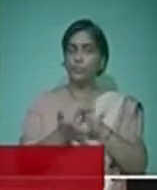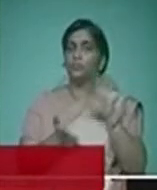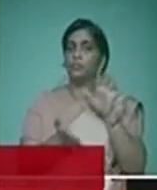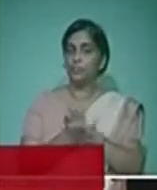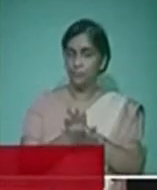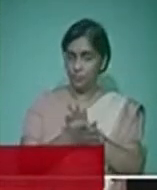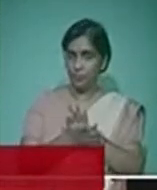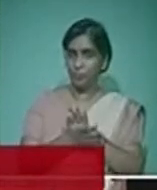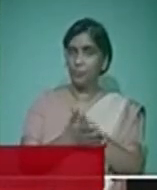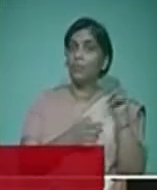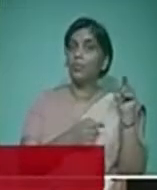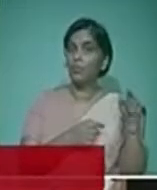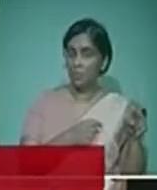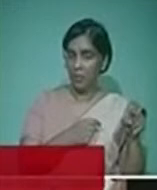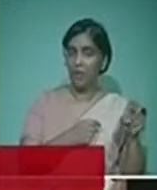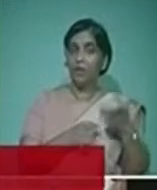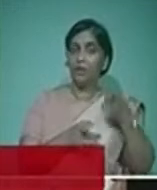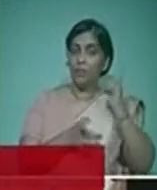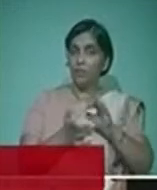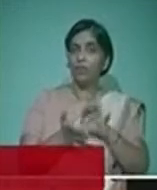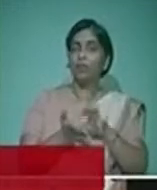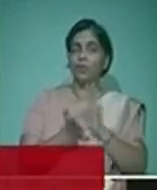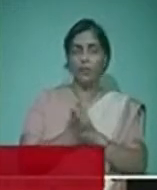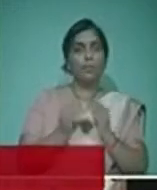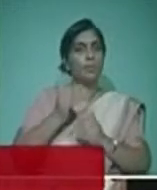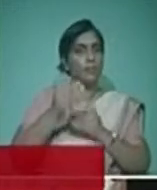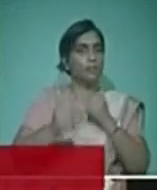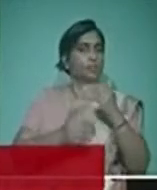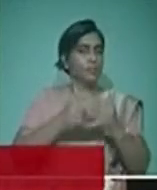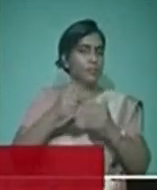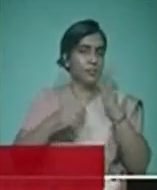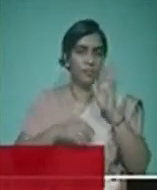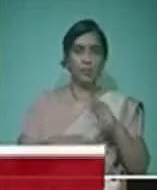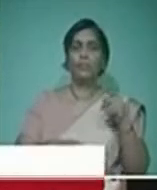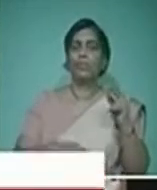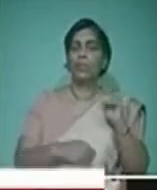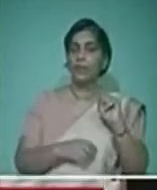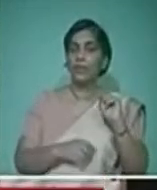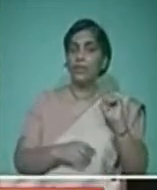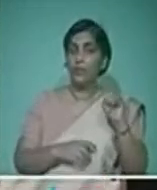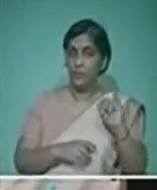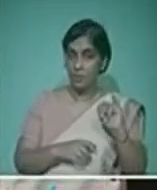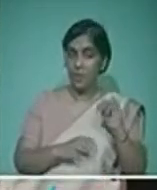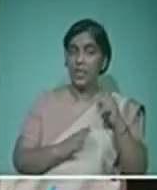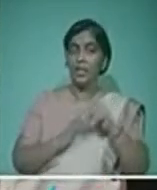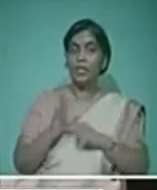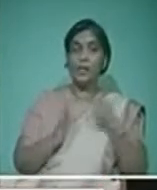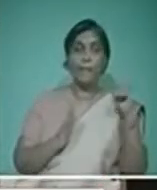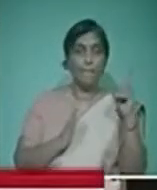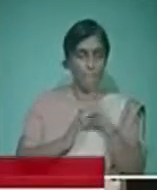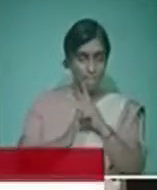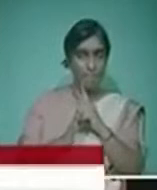ලැබුවා. මේ යෝජනාව පියවරෙන් පියවර ක්‍රියාත්මක කොට 2026 ජනවාරි 1 වෙනි දින